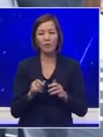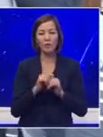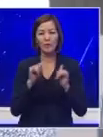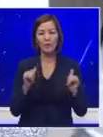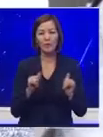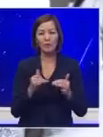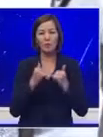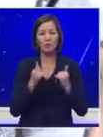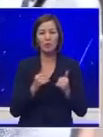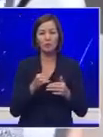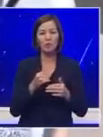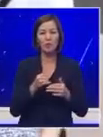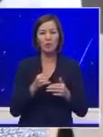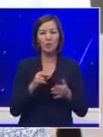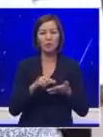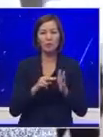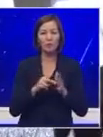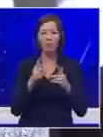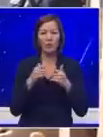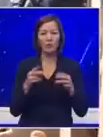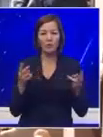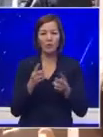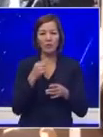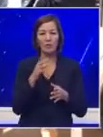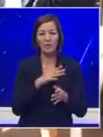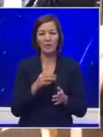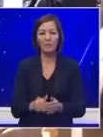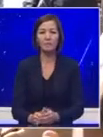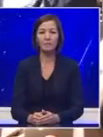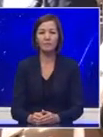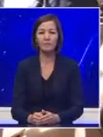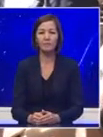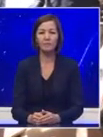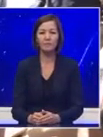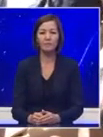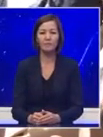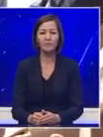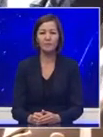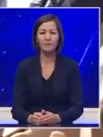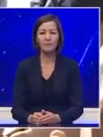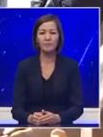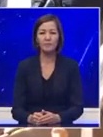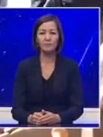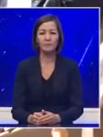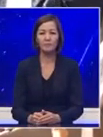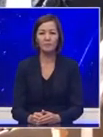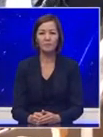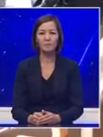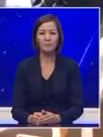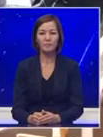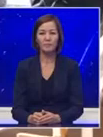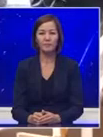дамыту үшін ортақ жоспар құруға шақырды. Через неделю где-то я вас приглашу, давайте какую-то областную